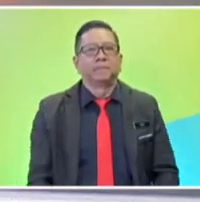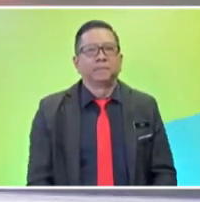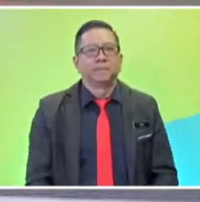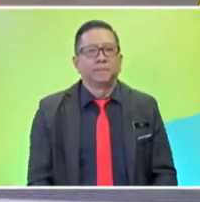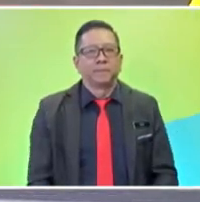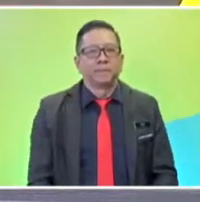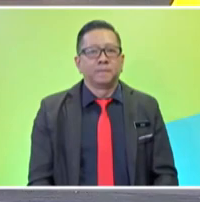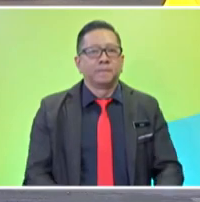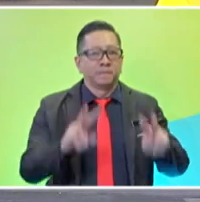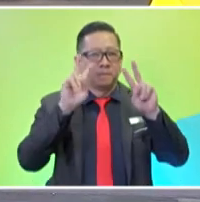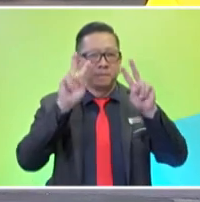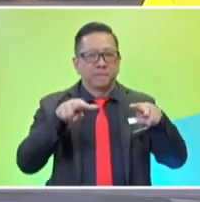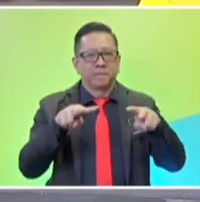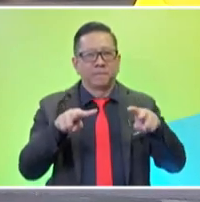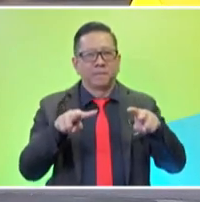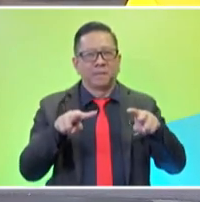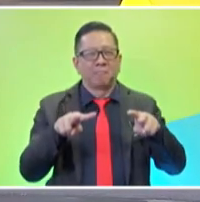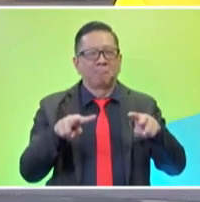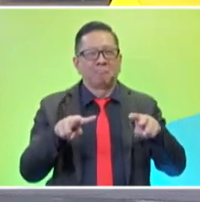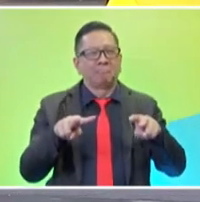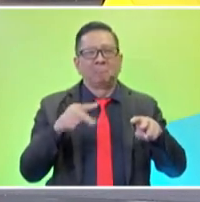tapi nampak macam iklan